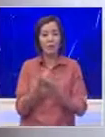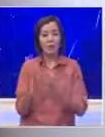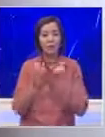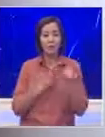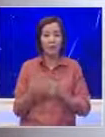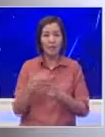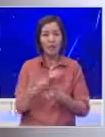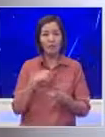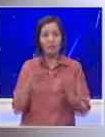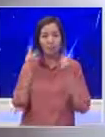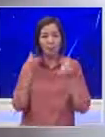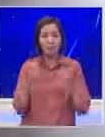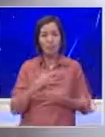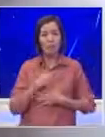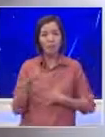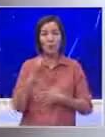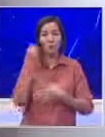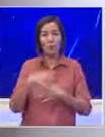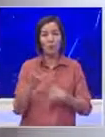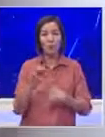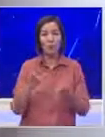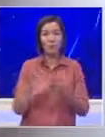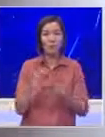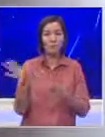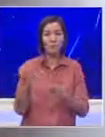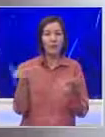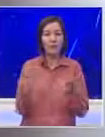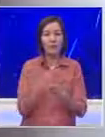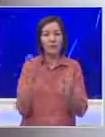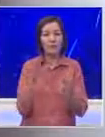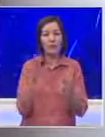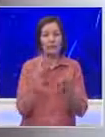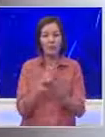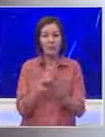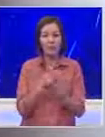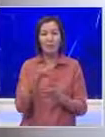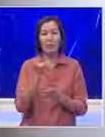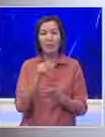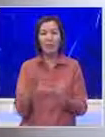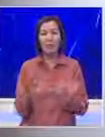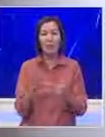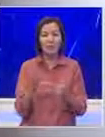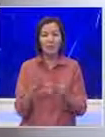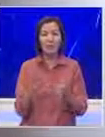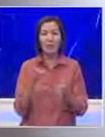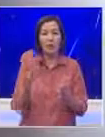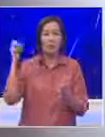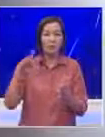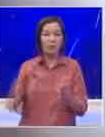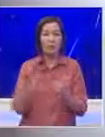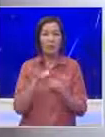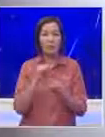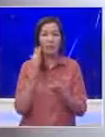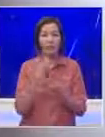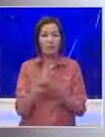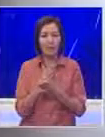дайын. Өздеріңіз білесіздер, біздің облыс орталығы Қонаев қаласында барлық жаңартылған энергия көздері бар. Ол гидро, электро, күн станциялары